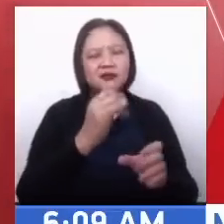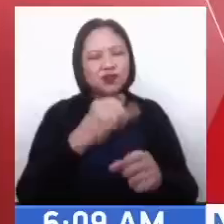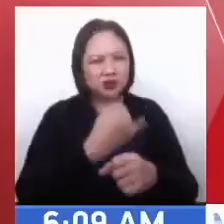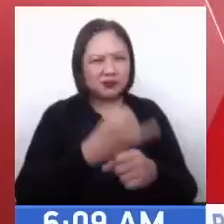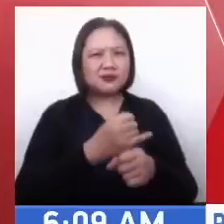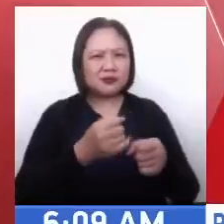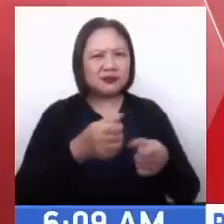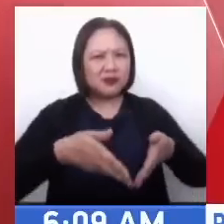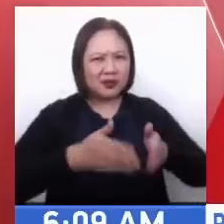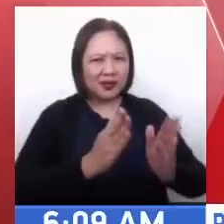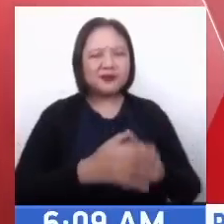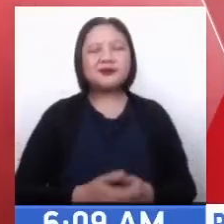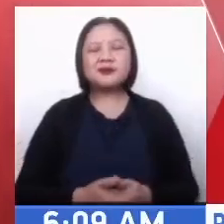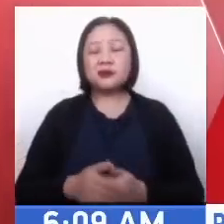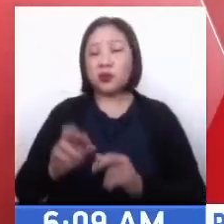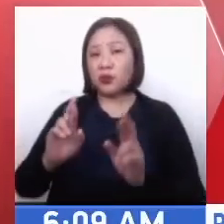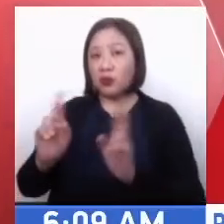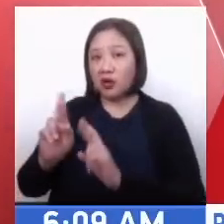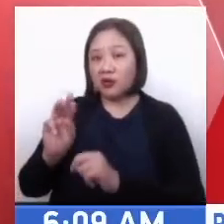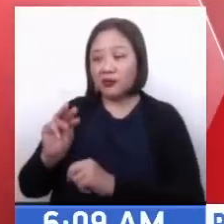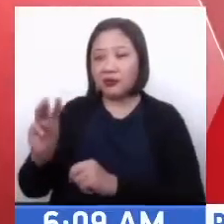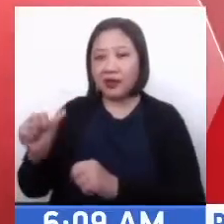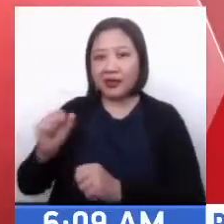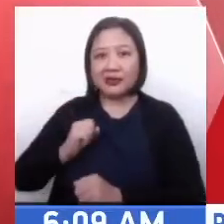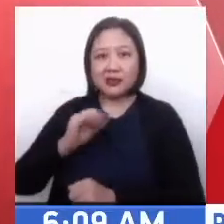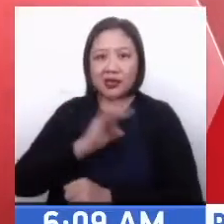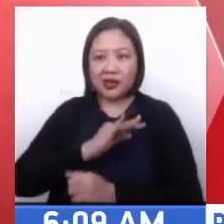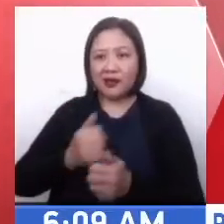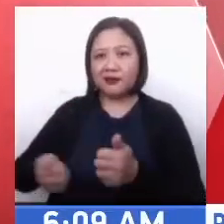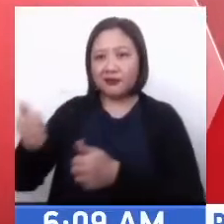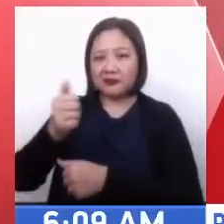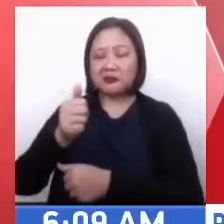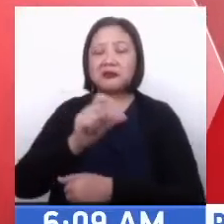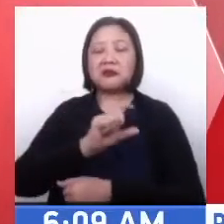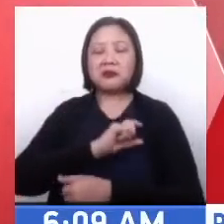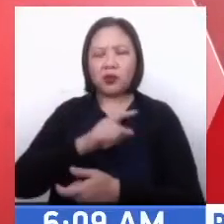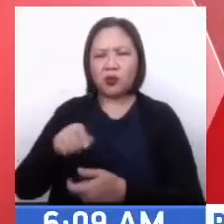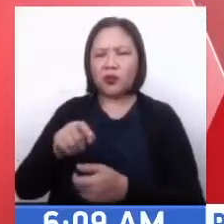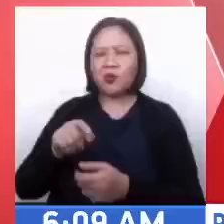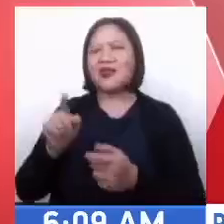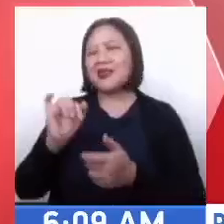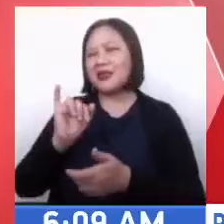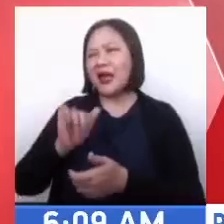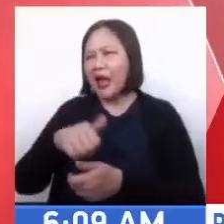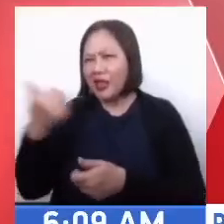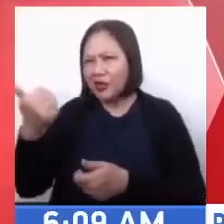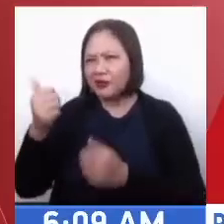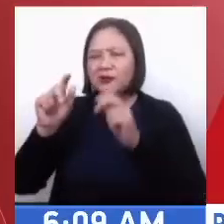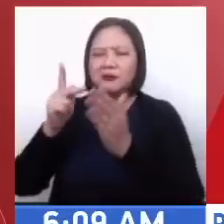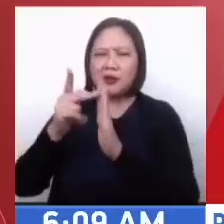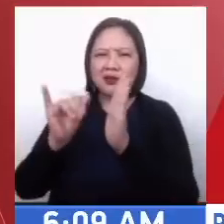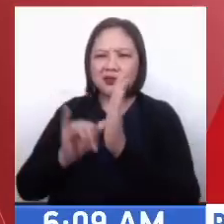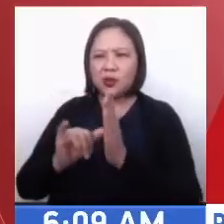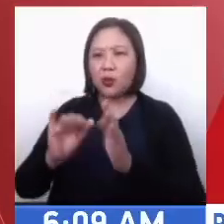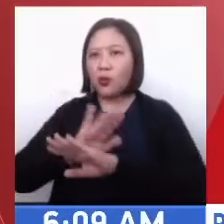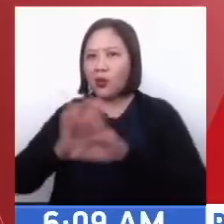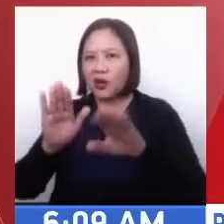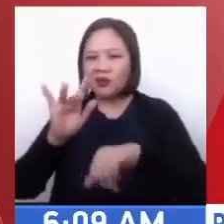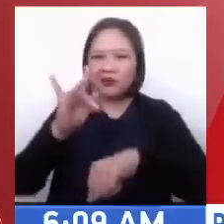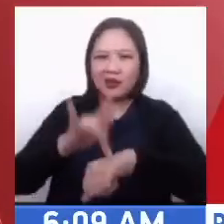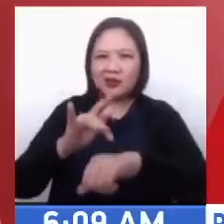MMDA? At saka, ay sa pa doon, yung no contact apprehension policy, you know? So nakakatulong din yun, I suppose,